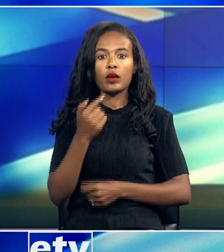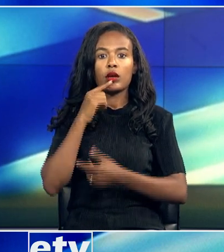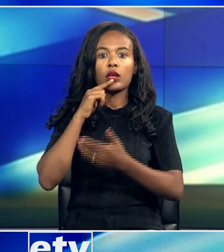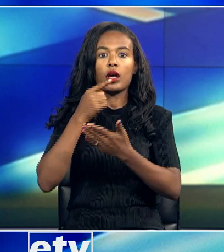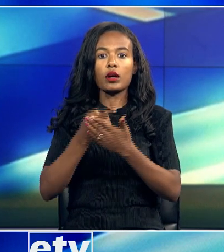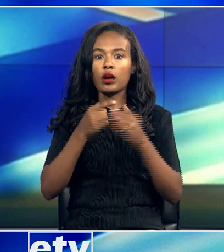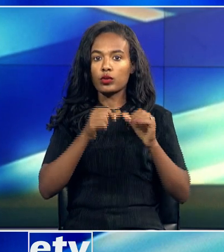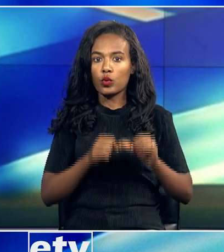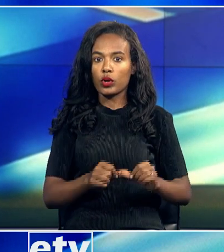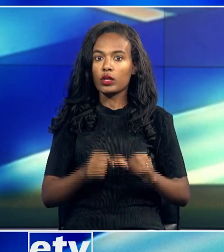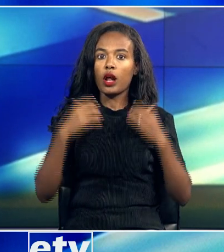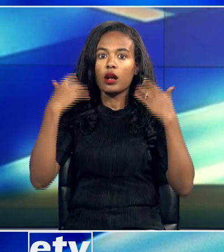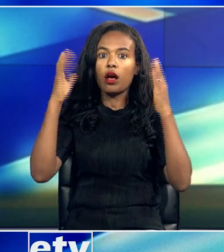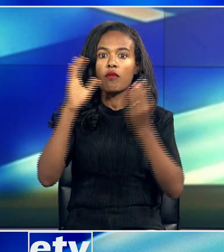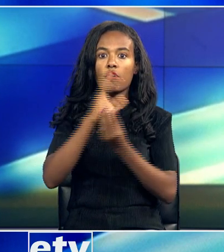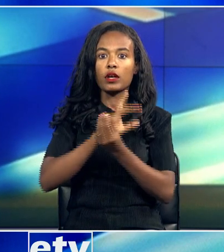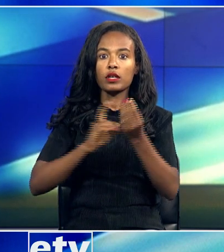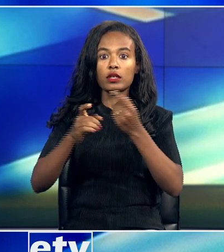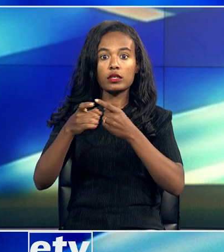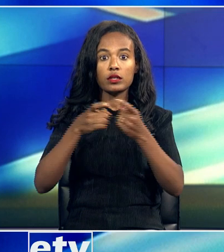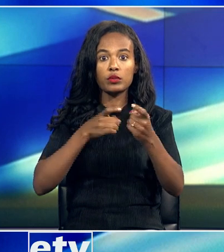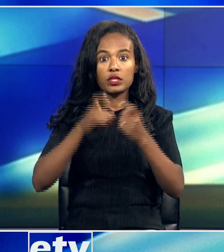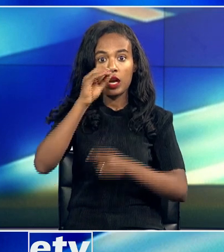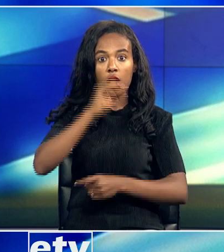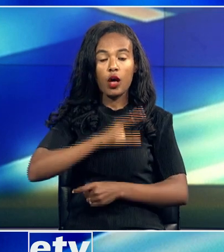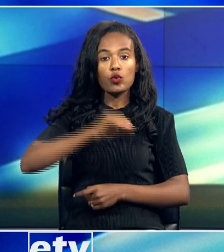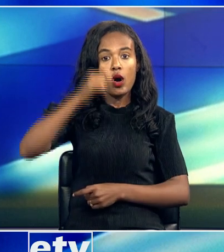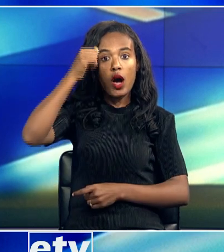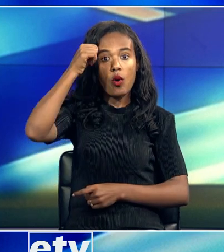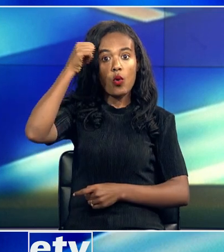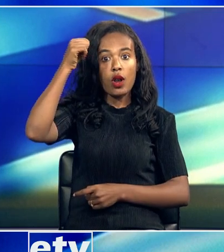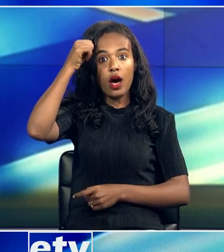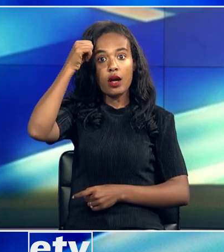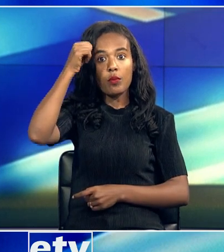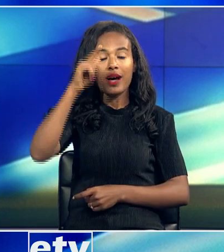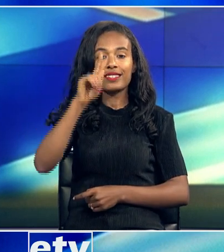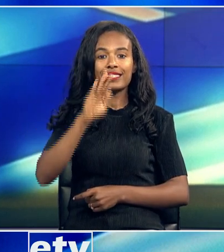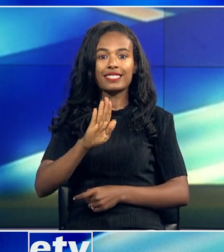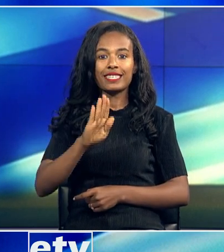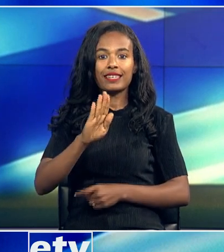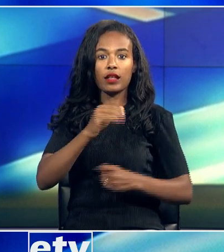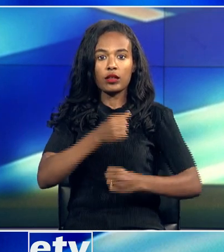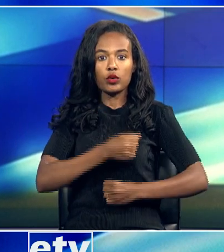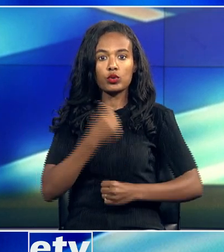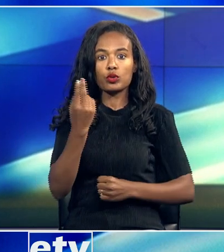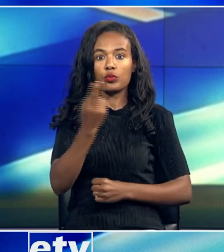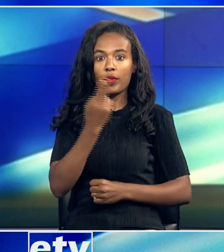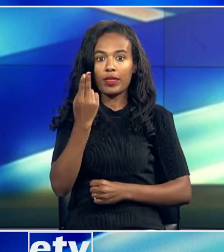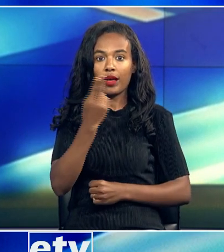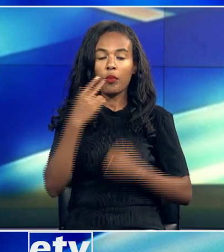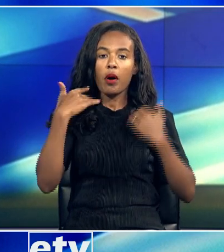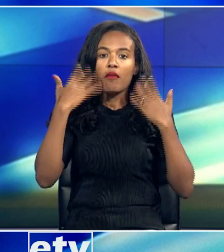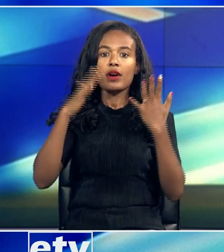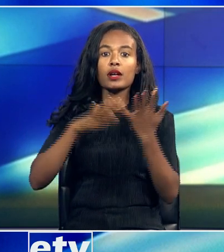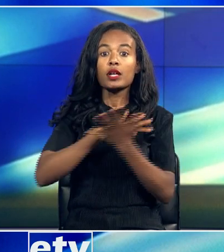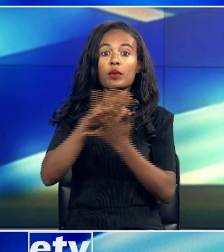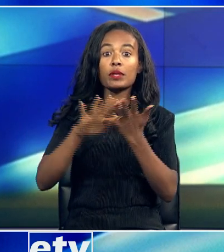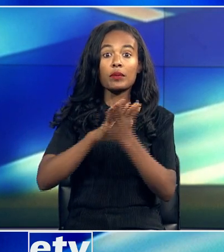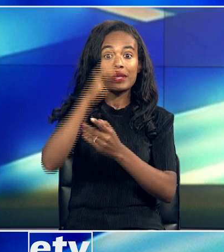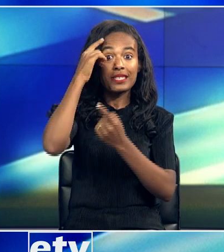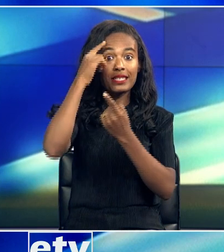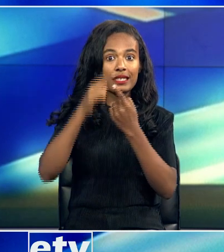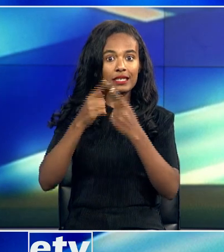እያረጋገጥን ቆይተናል። የአፋር ክልል ርዕሰ መስተዳደር አቶ አወል አርባ ትህነግ ታጣቂዎችን በመጠቀም አፋርን የማበጣበጥ እቅድ